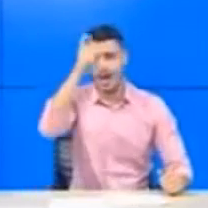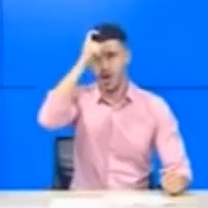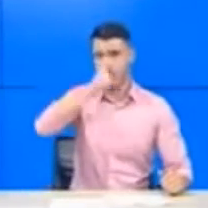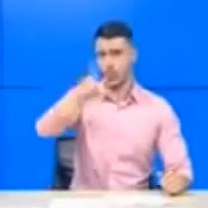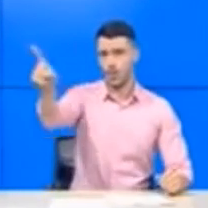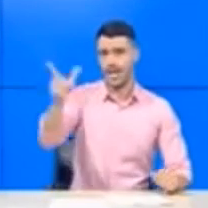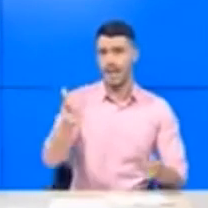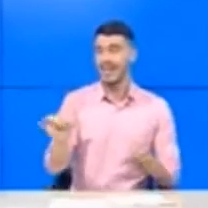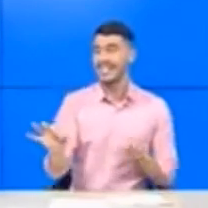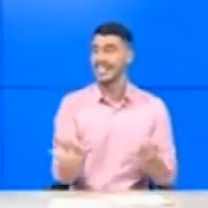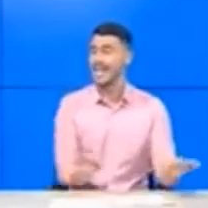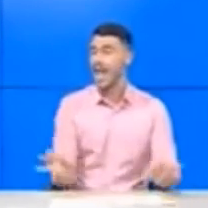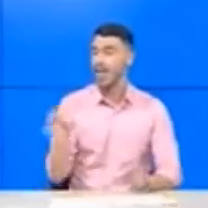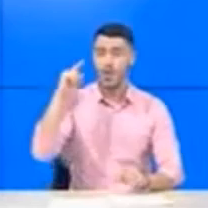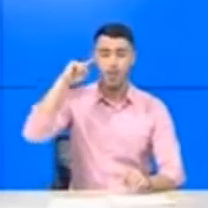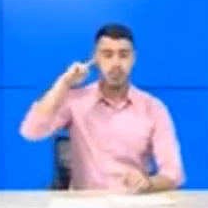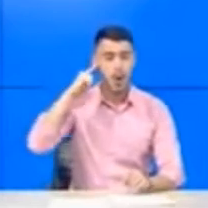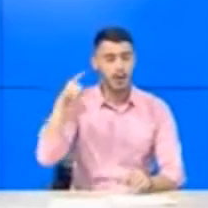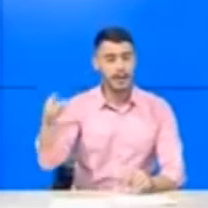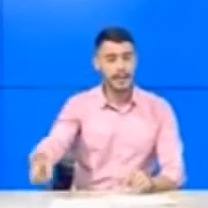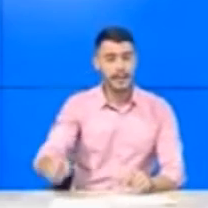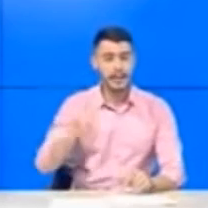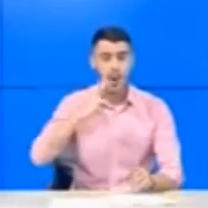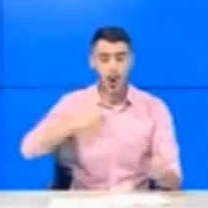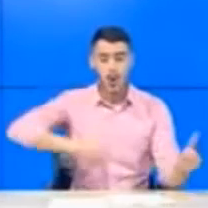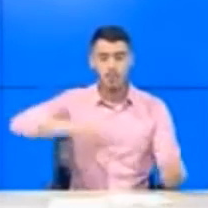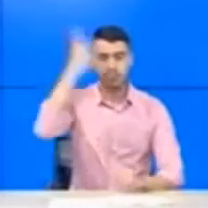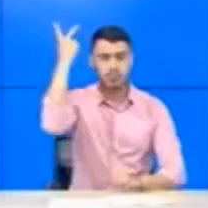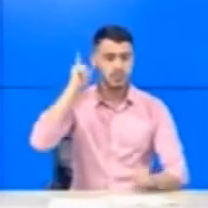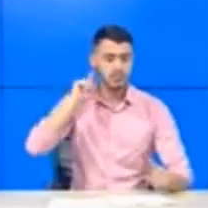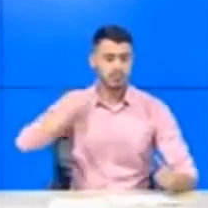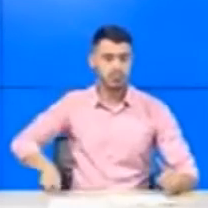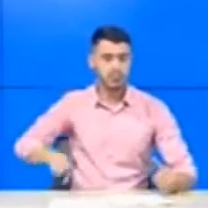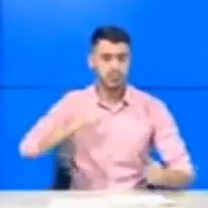ένα τέτοιο σχέδιο, δηλαδή τόσο μη παραβίασης κυριαρχικών δικαιωμάτων.